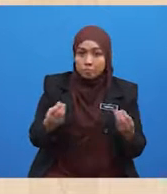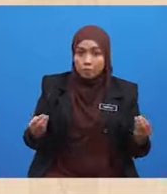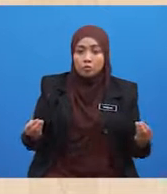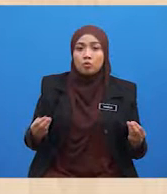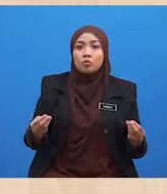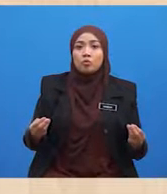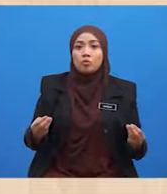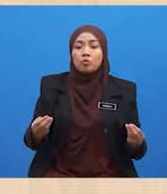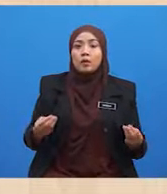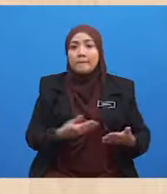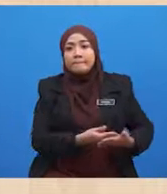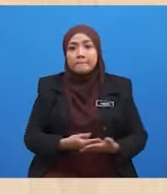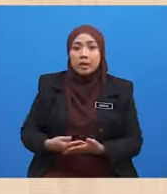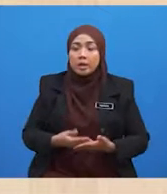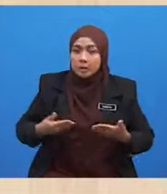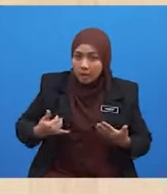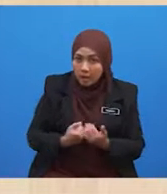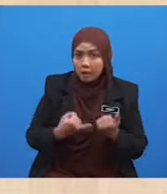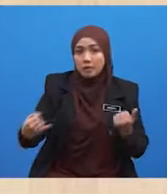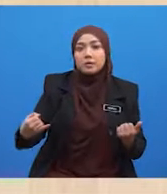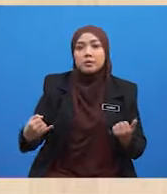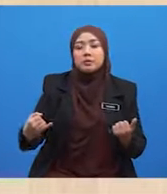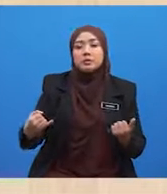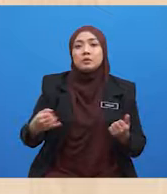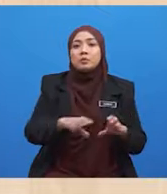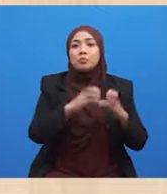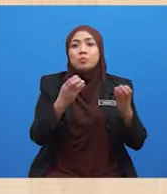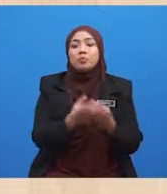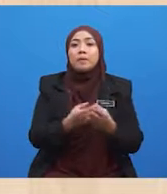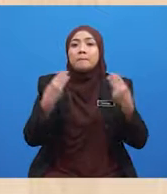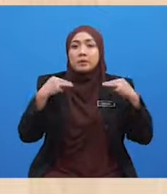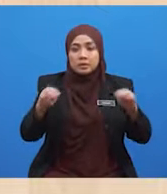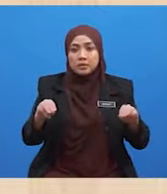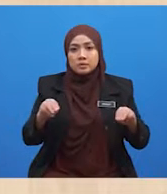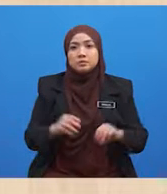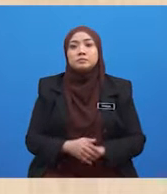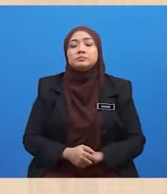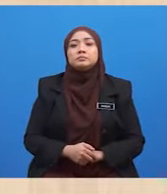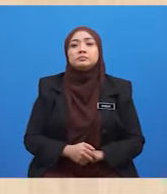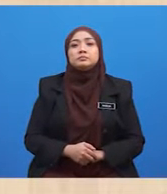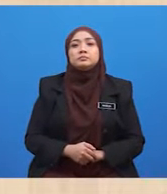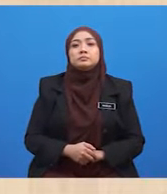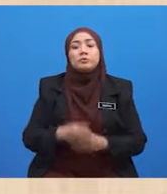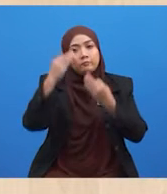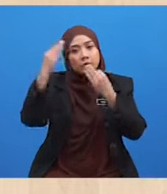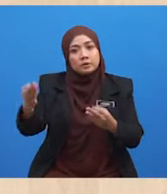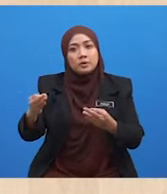yaitu susu rumusan bayi baru lahir sebagai segmen pasarannya fakta